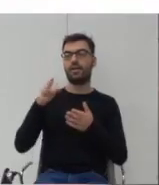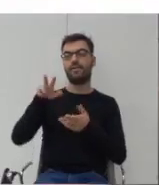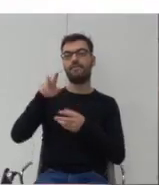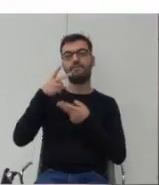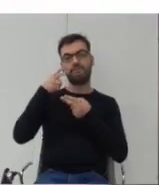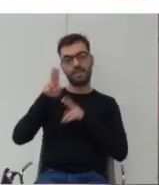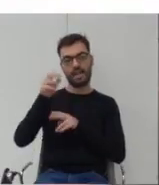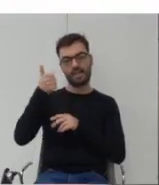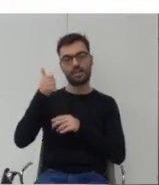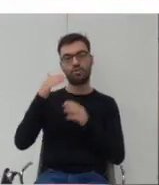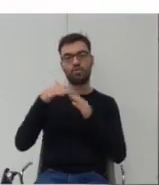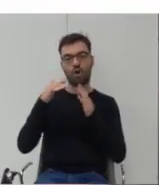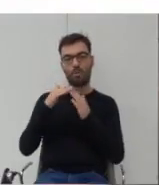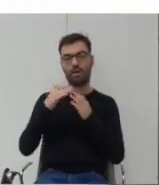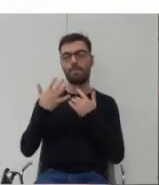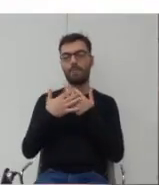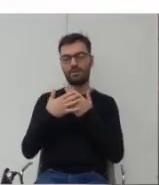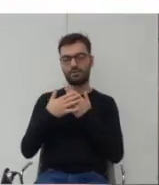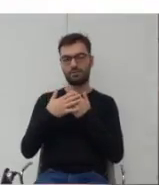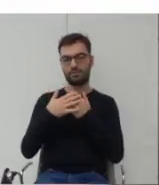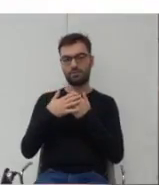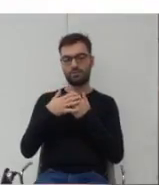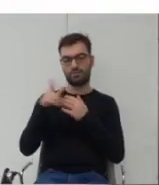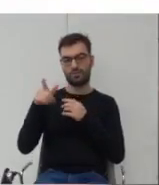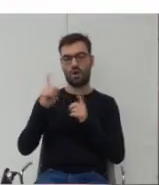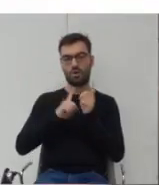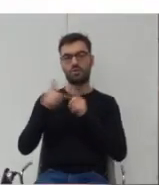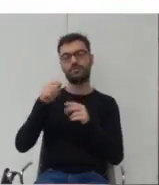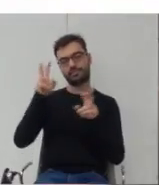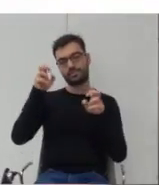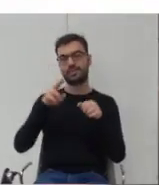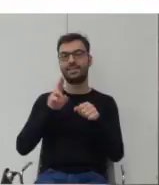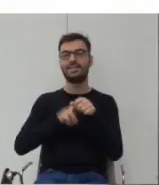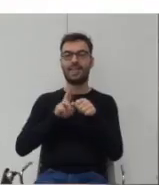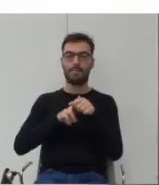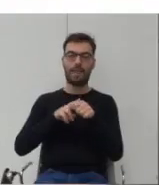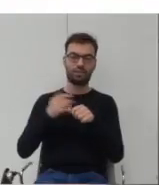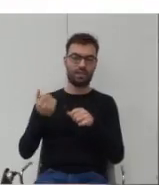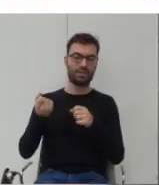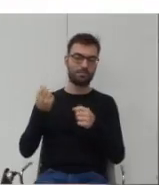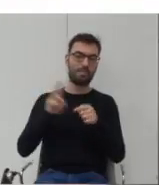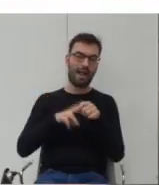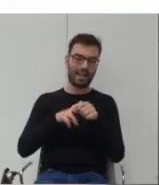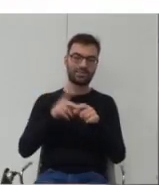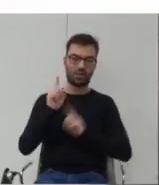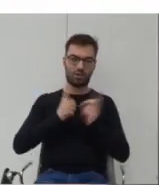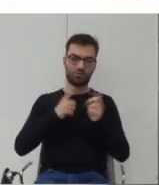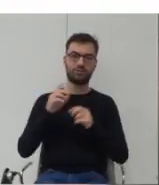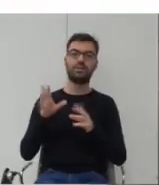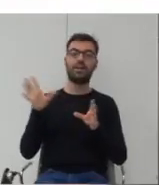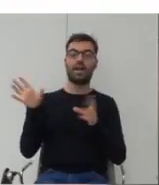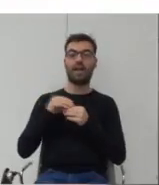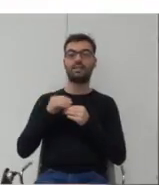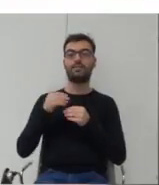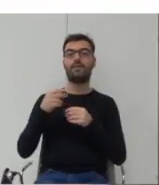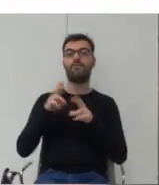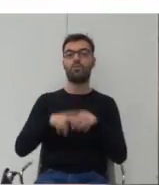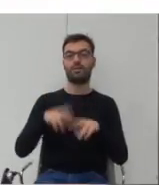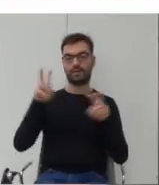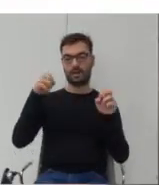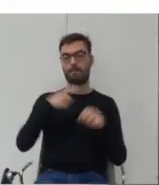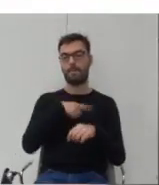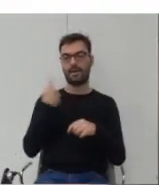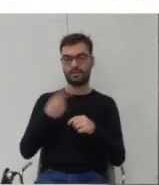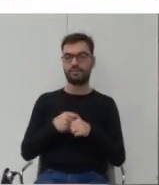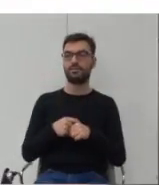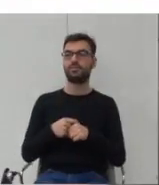domków bezpośrednio położonego przy ogrodzie, który miał się stać takim zapleczem ogrodników. Razem z fundacją My, czyli